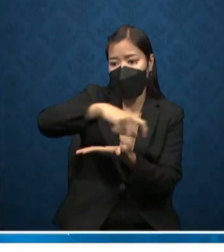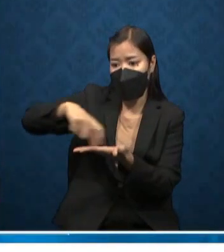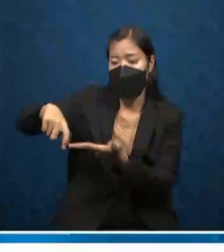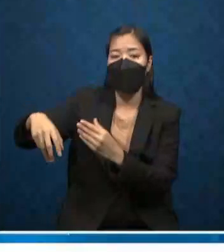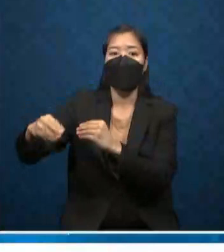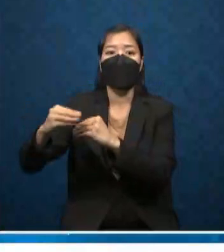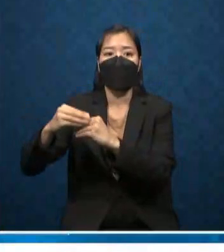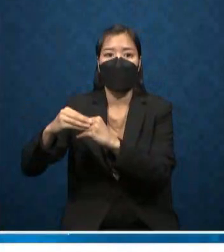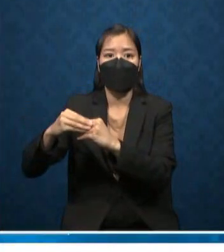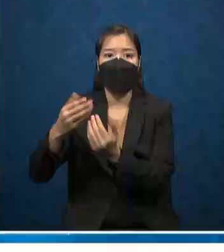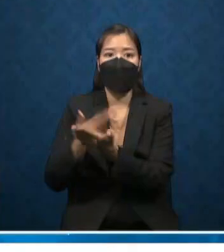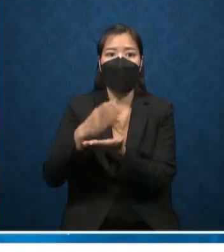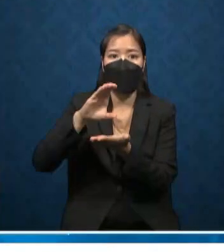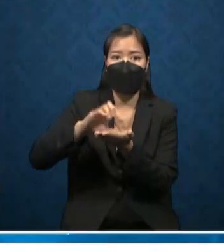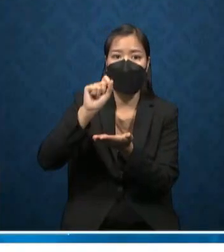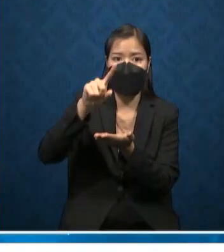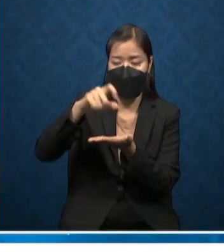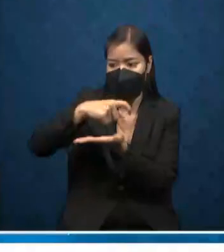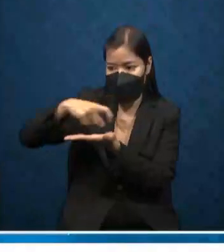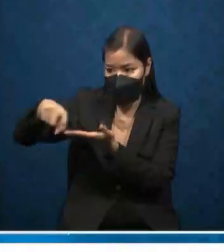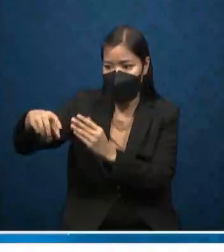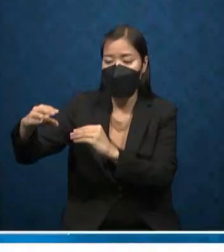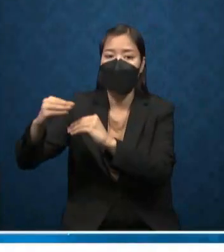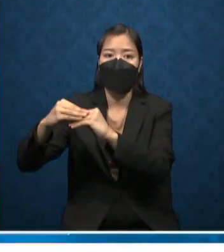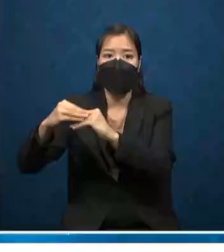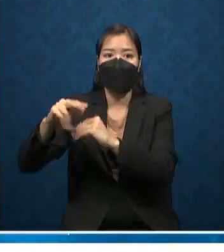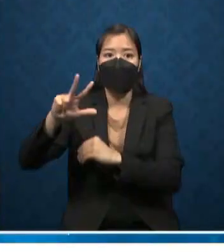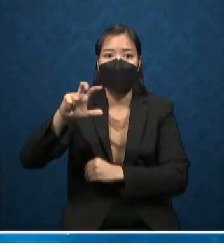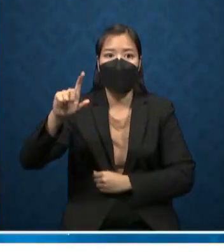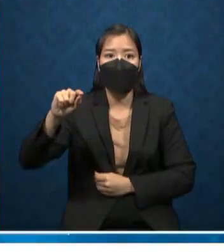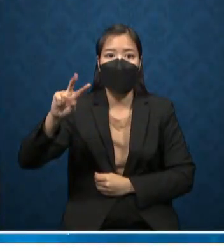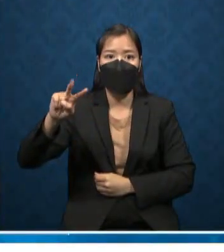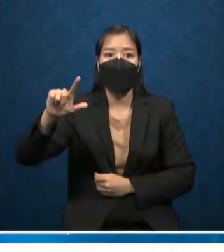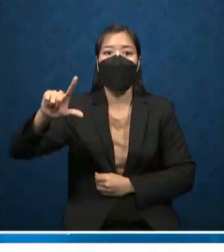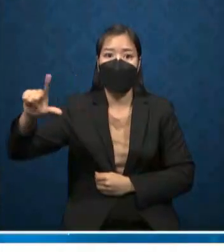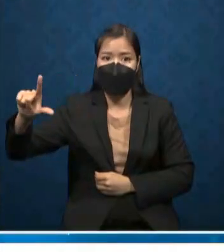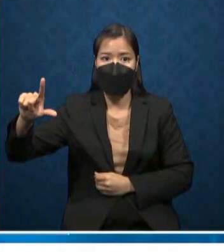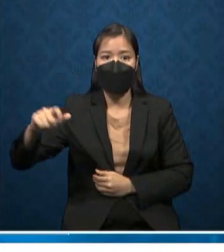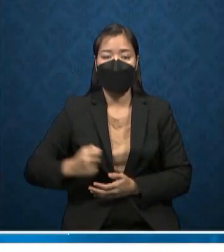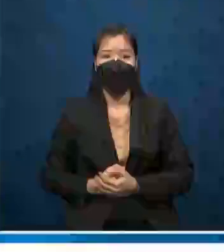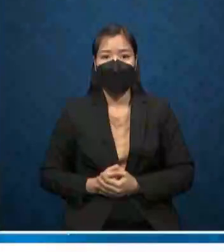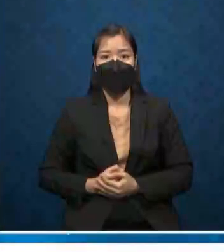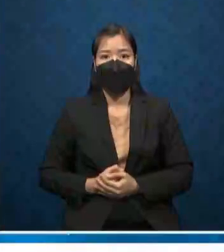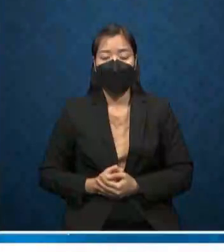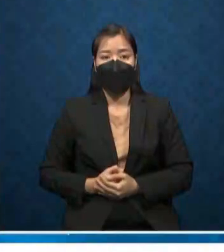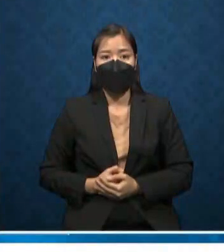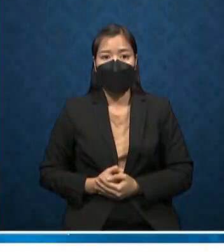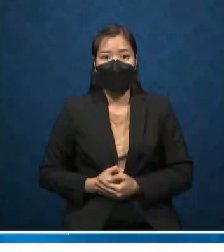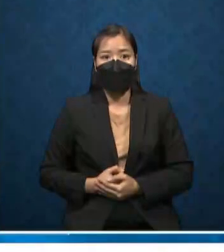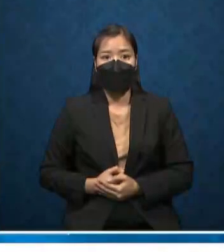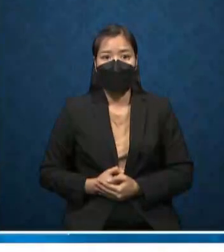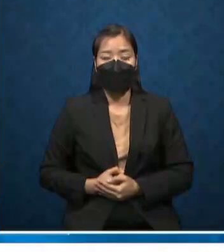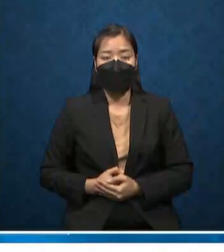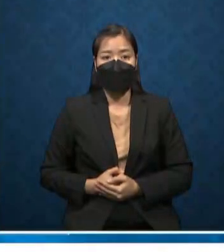การรายจ่ายงบกลางกรณีฉุกเฉินจะเป็นอีก322ล้านอันนี้ก็เป็นไปตามการใช้จ่ายจริงนะครับภาพฉ